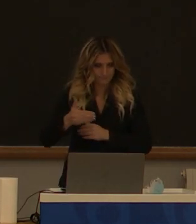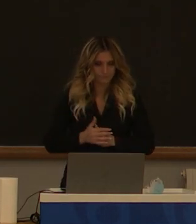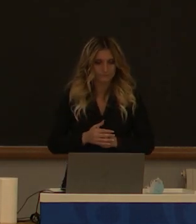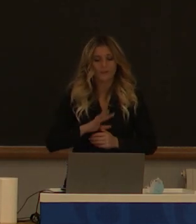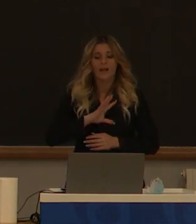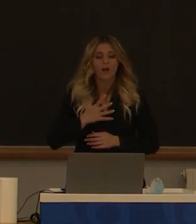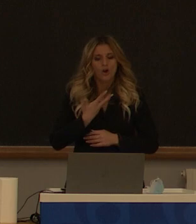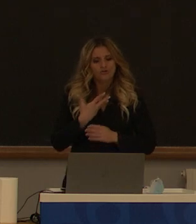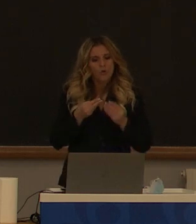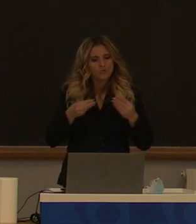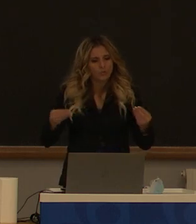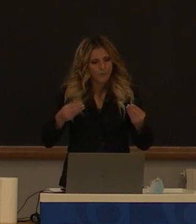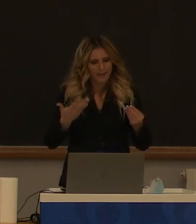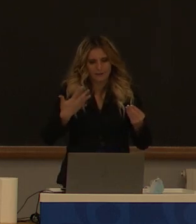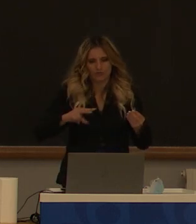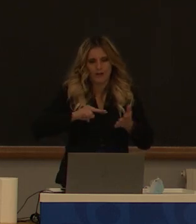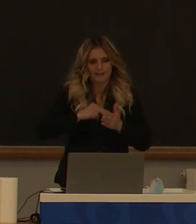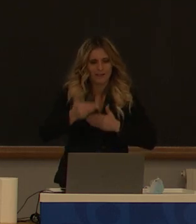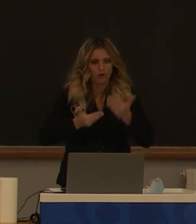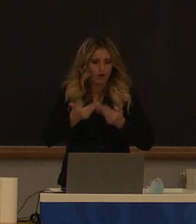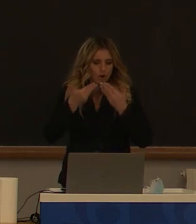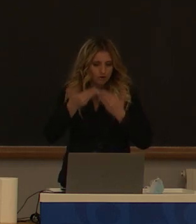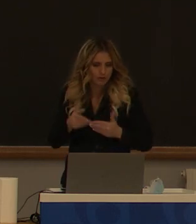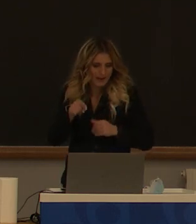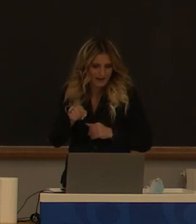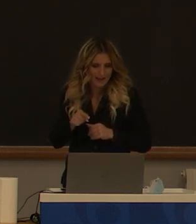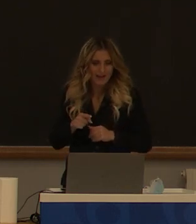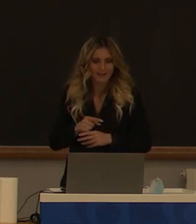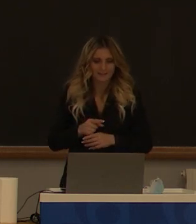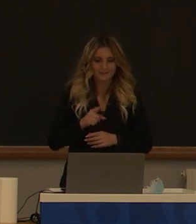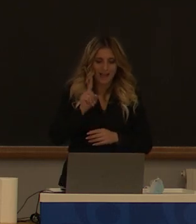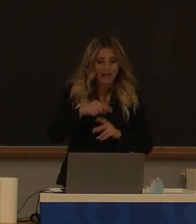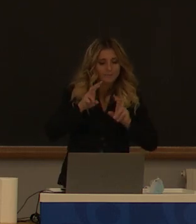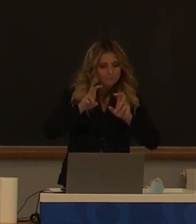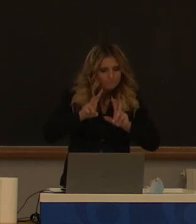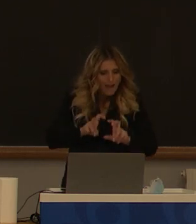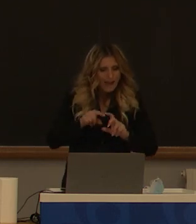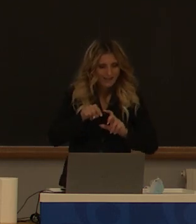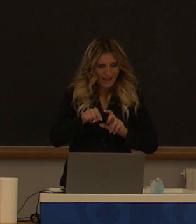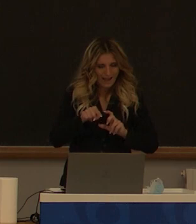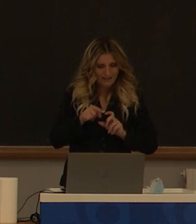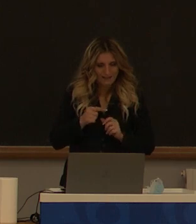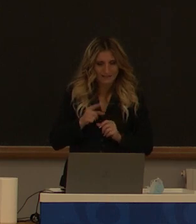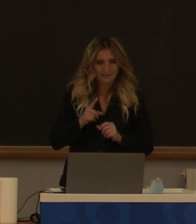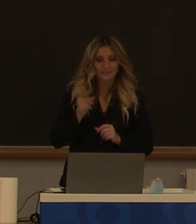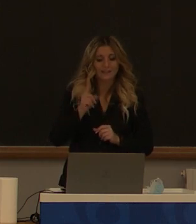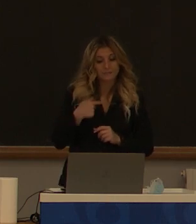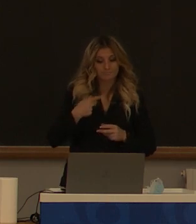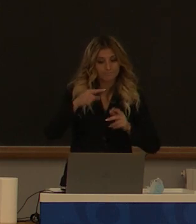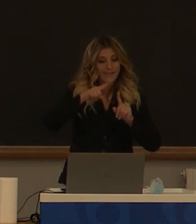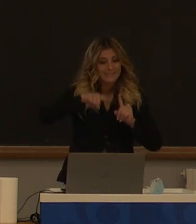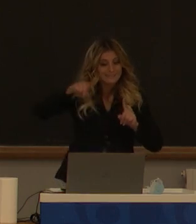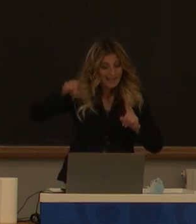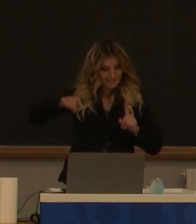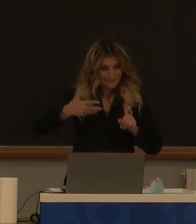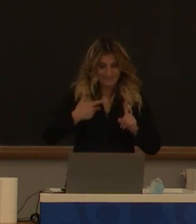strumenti piuttosto evoluti per quanto riguarda soprattutto le analisi sia geostatistiche sia le